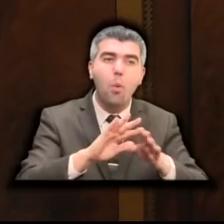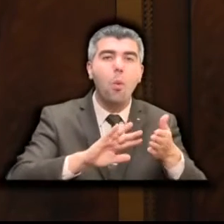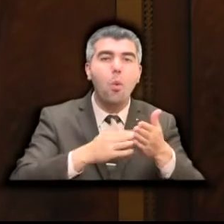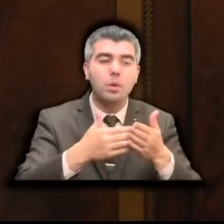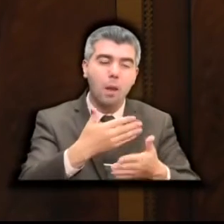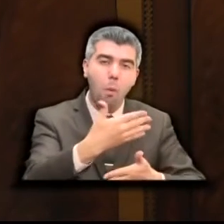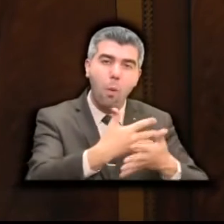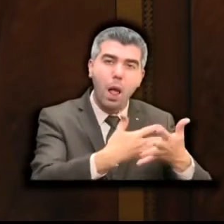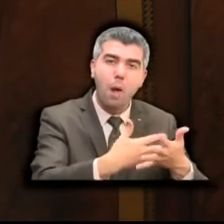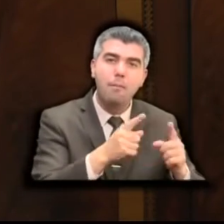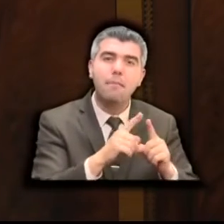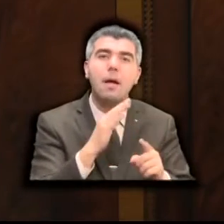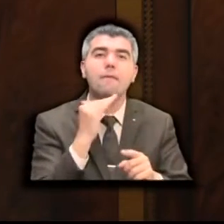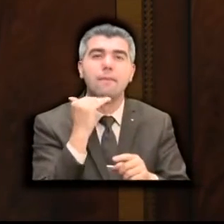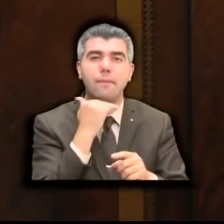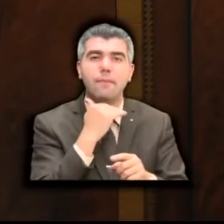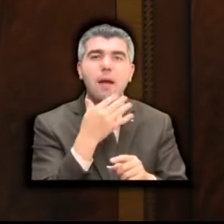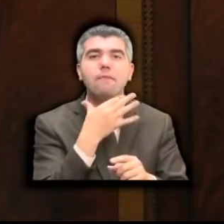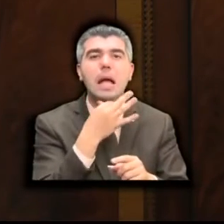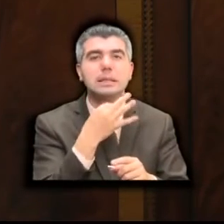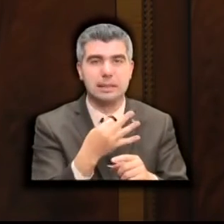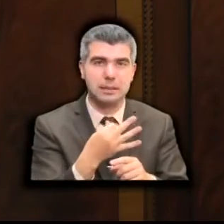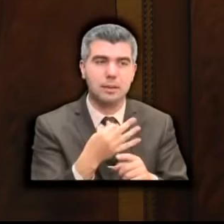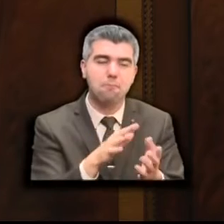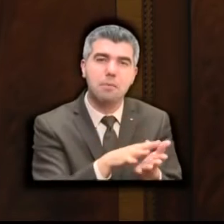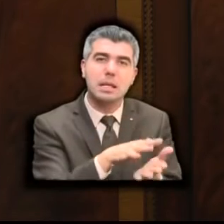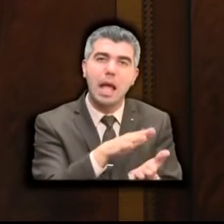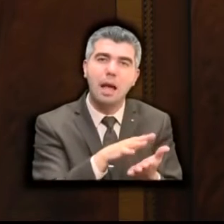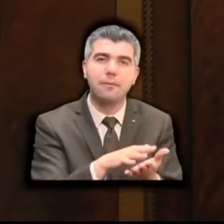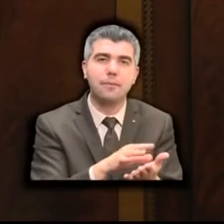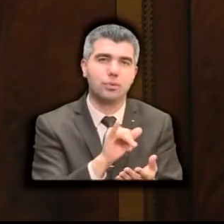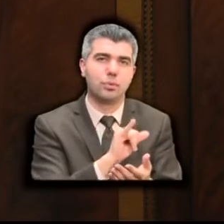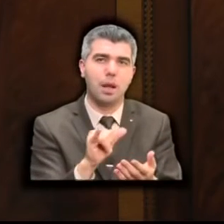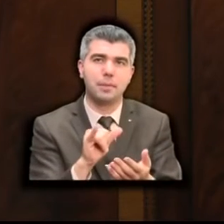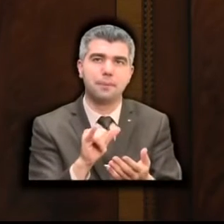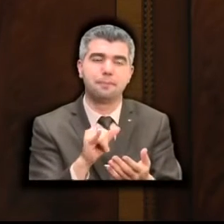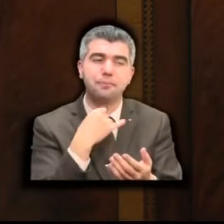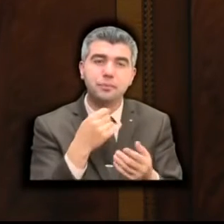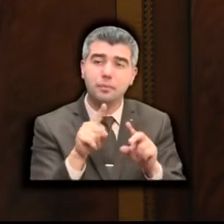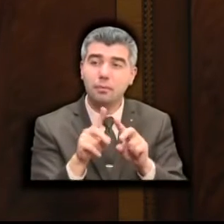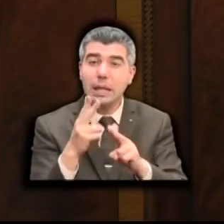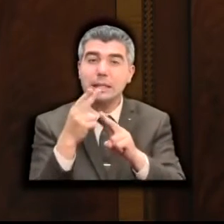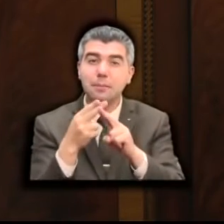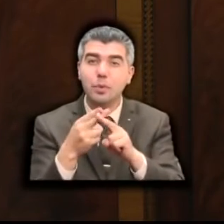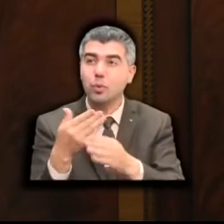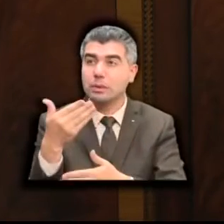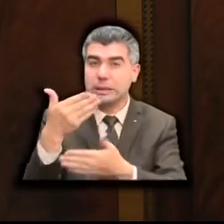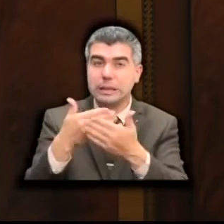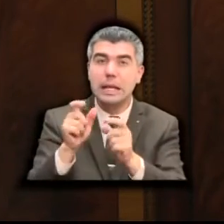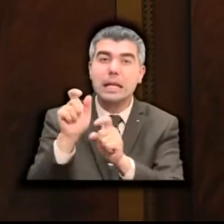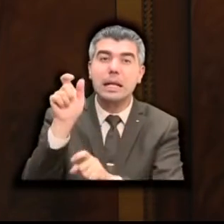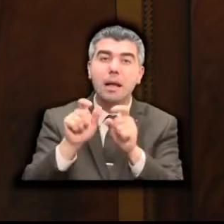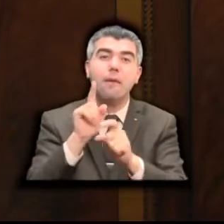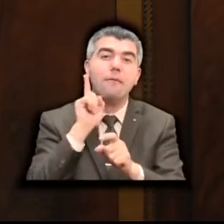منه قصد تبسيطها، كما نتمن عاليا إدراج النساء المهملات ضمن لائحة المستفيدات من مخصصات هذا